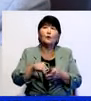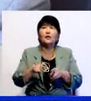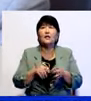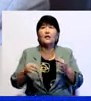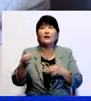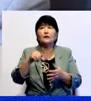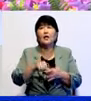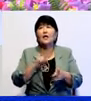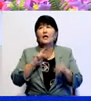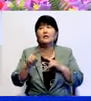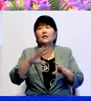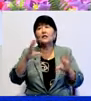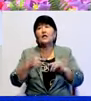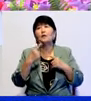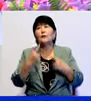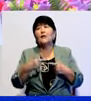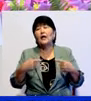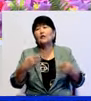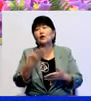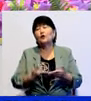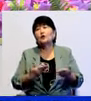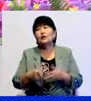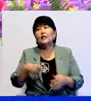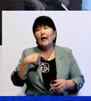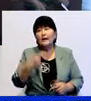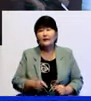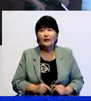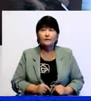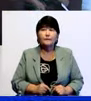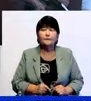түсті. Жиын нәтижесімен бірқатар ұсыныстар да айтылды.